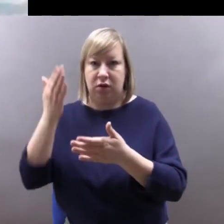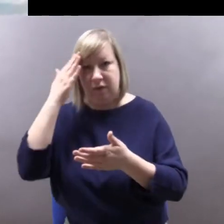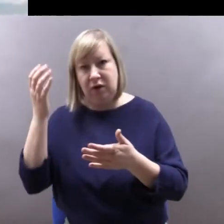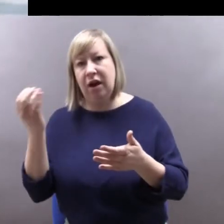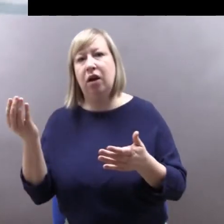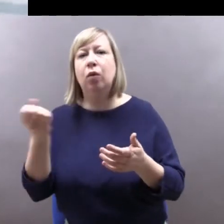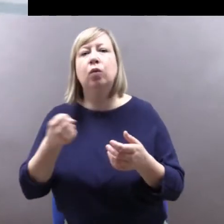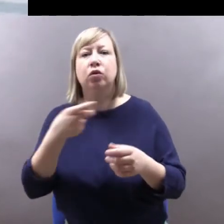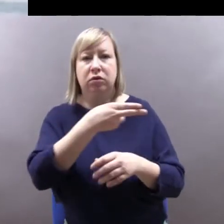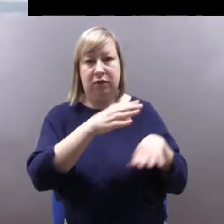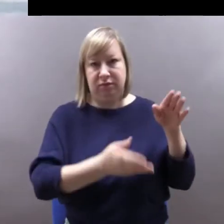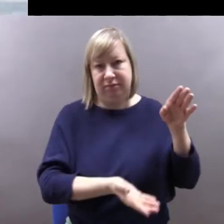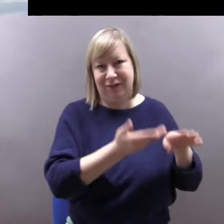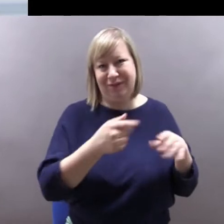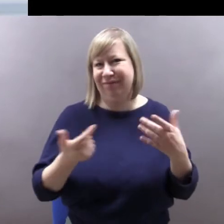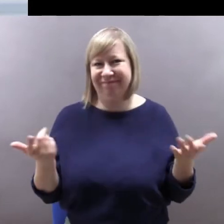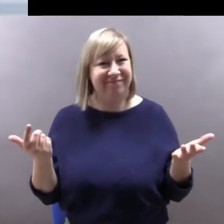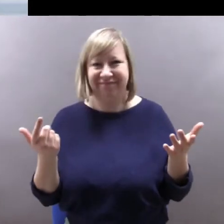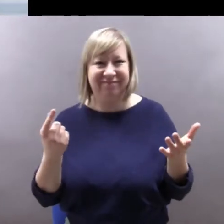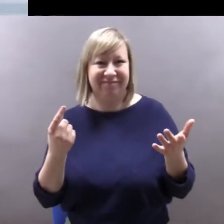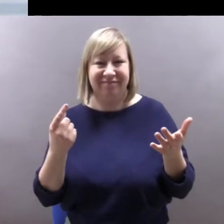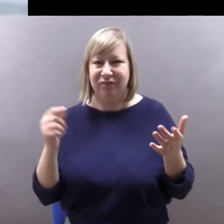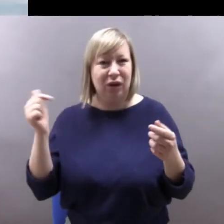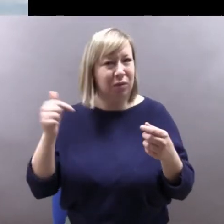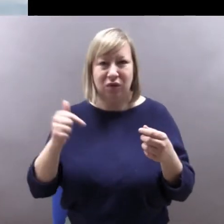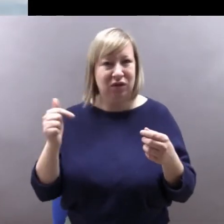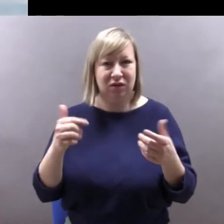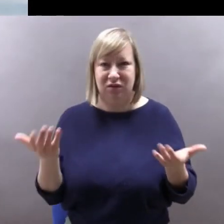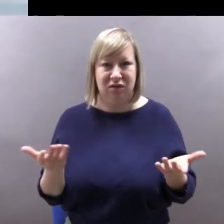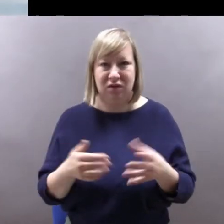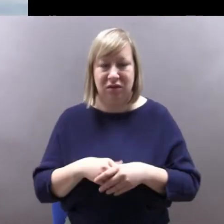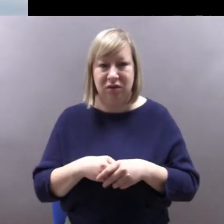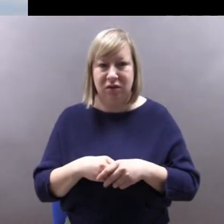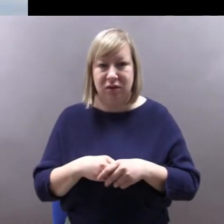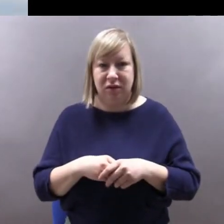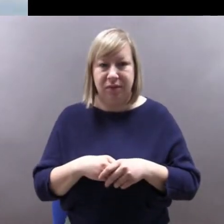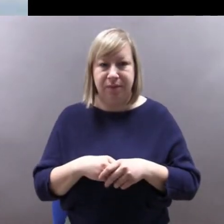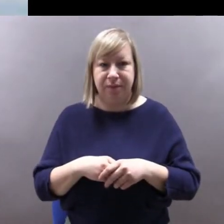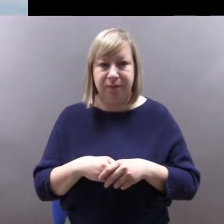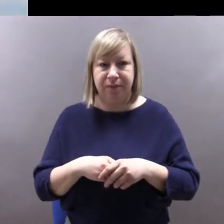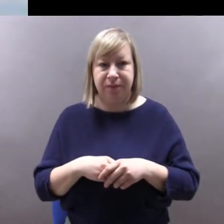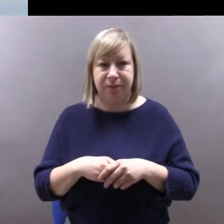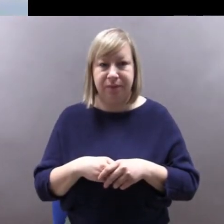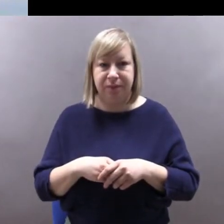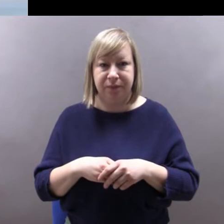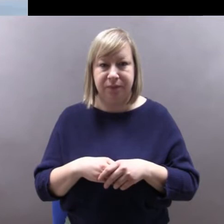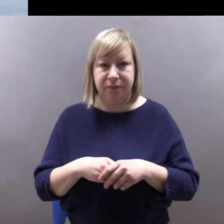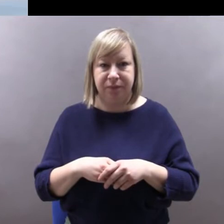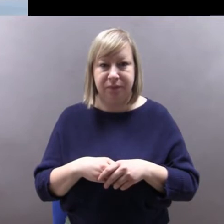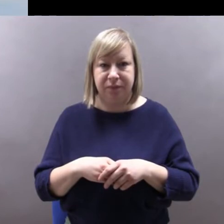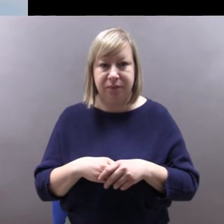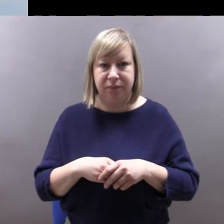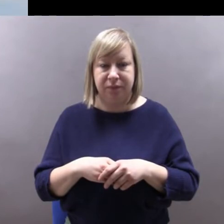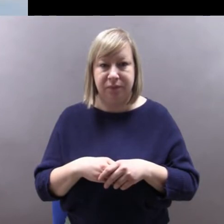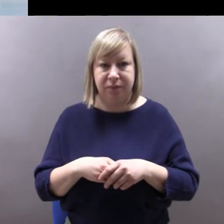i problem zostaje zamieciony pod dywan, przychodzi pani i tak dalej. Natomiast myślę, że to generalnie chodzi o to, że ludzie